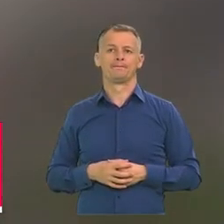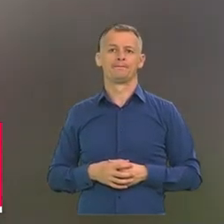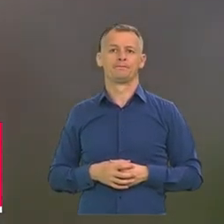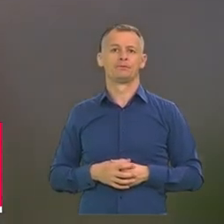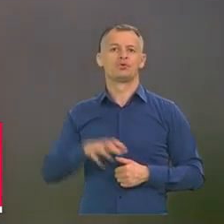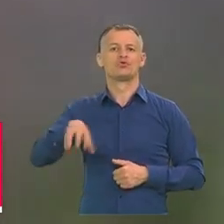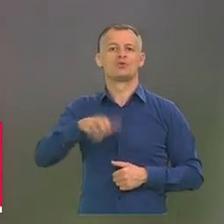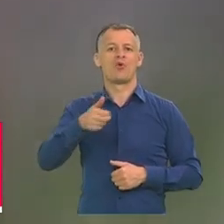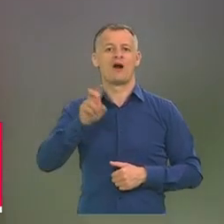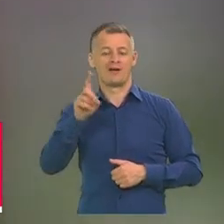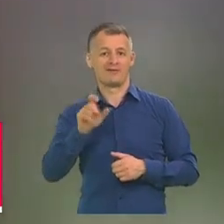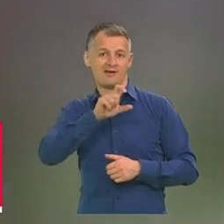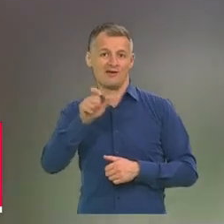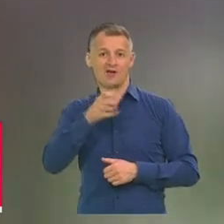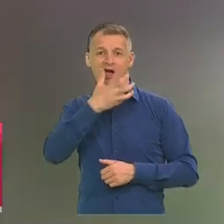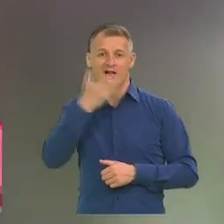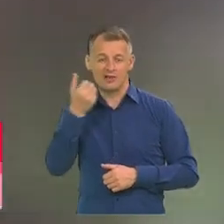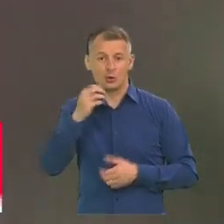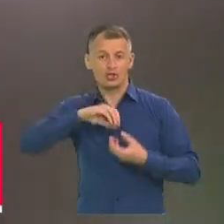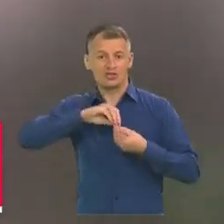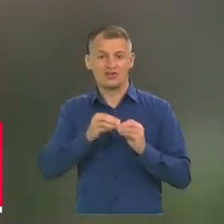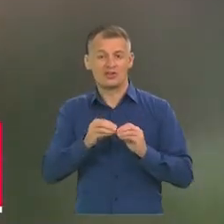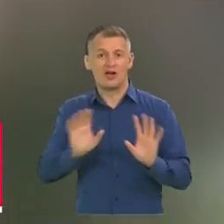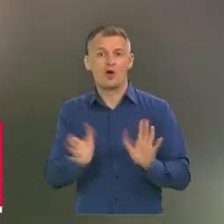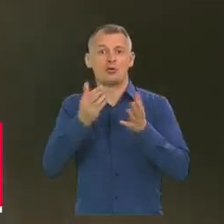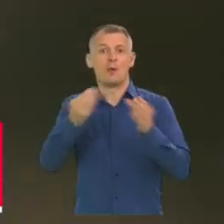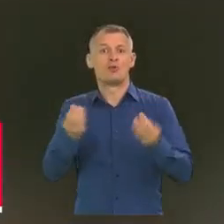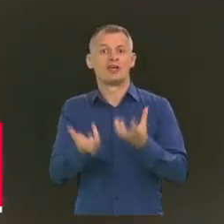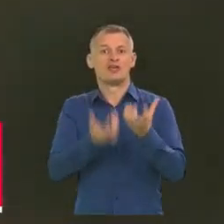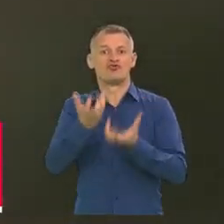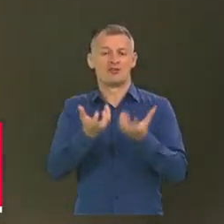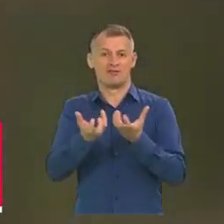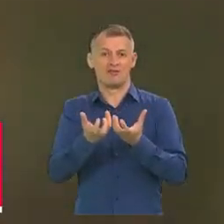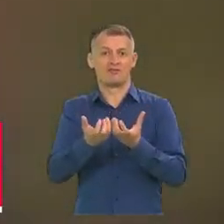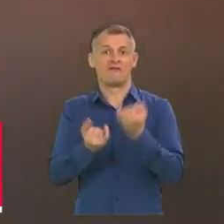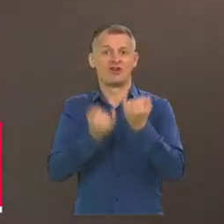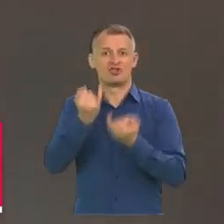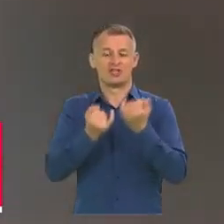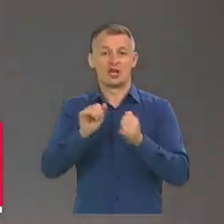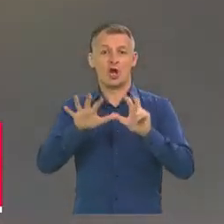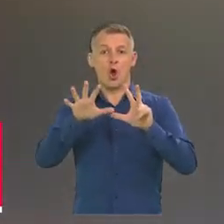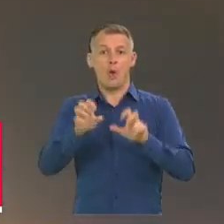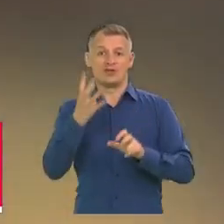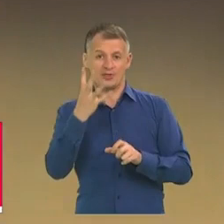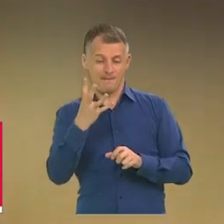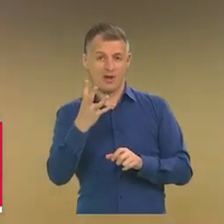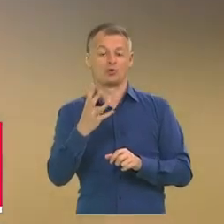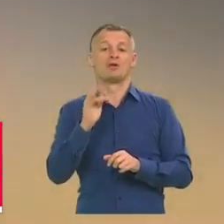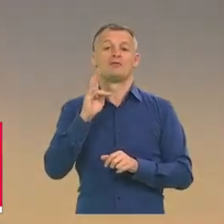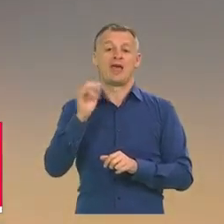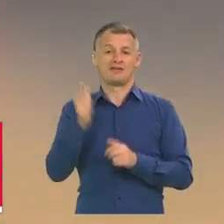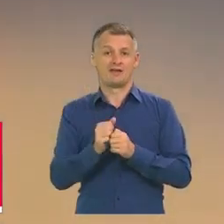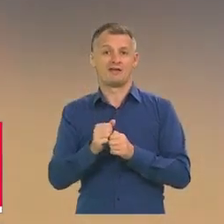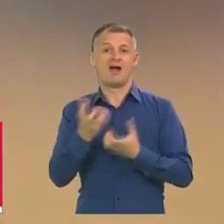În județul Arad, din cauza caniculei și a secetei, s-au declanșat mai multe incendii de vegetație. 84 de hectare de teren au ars în două